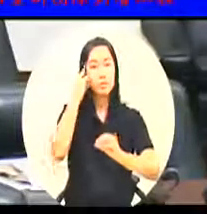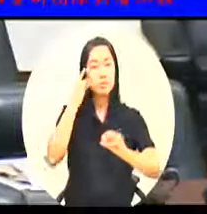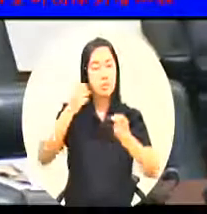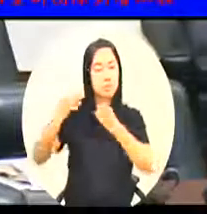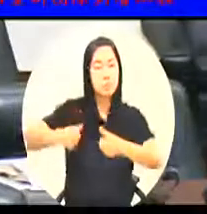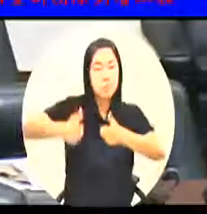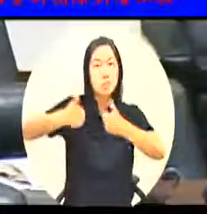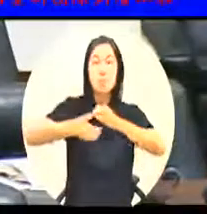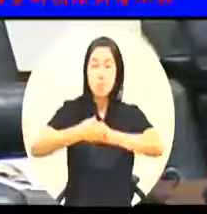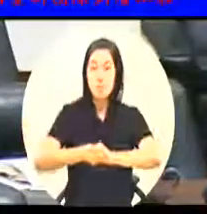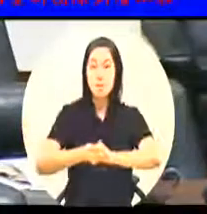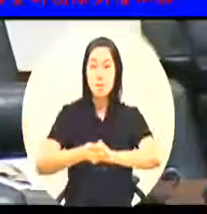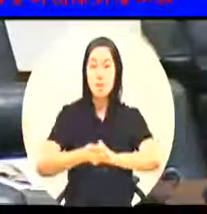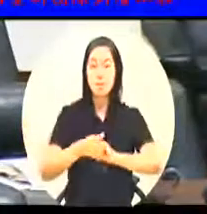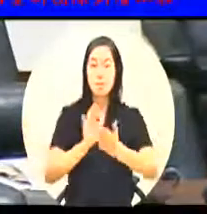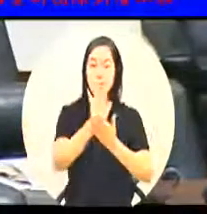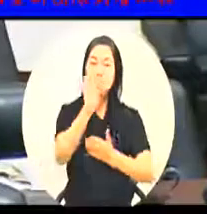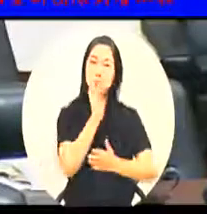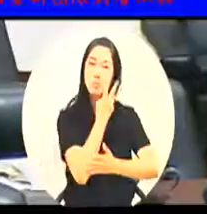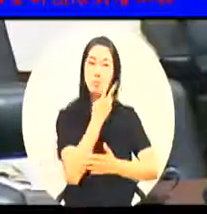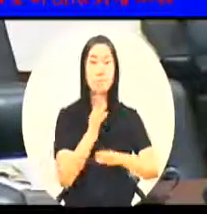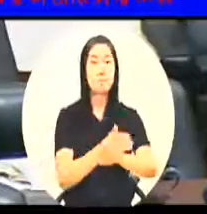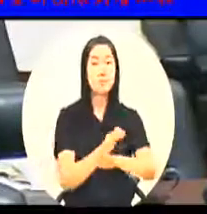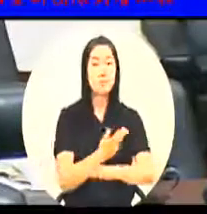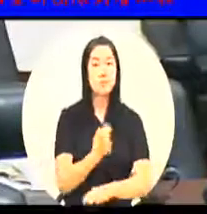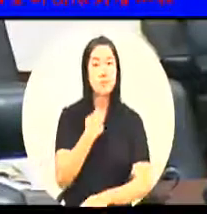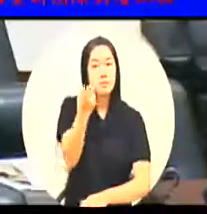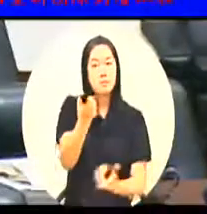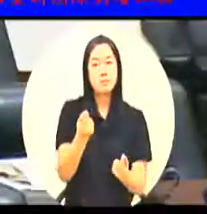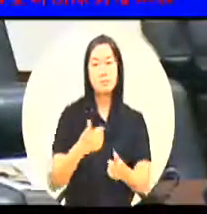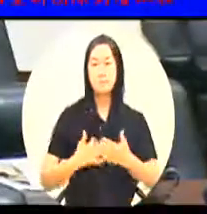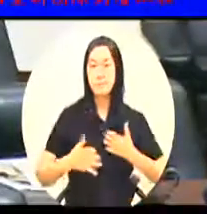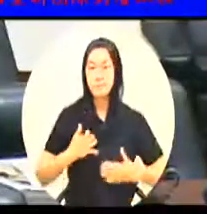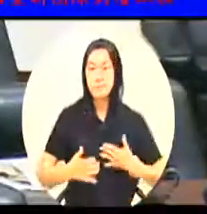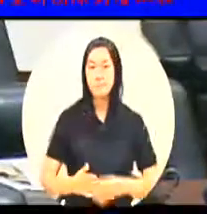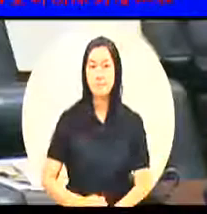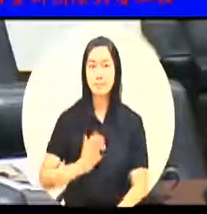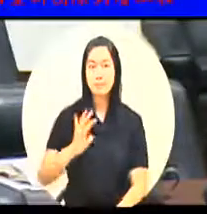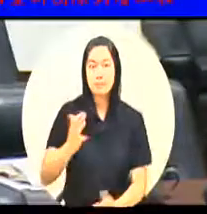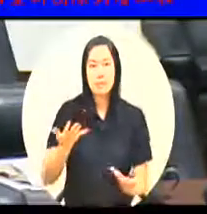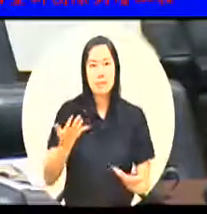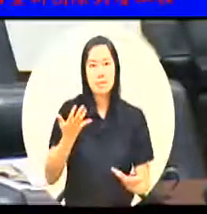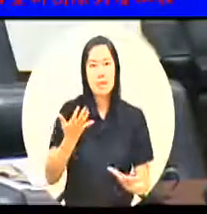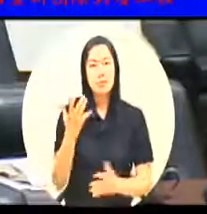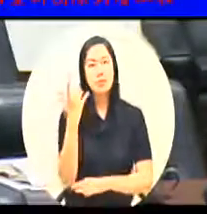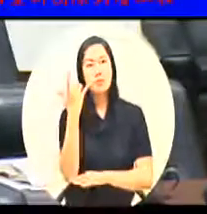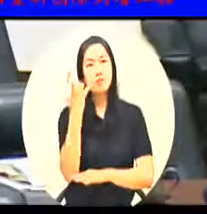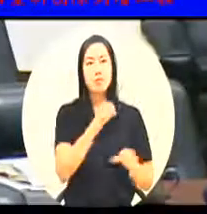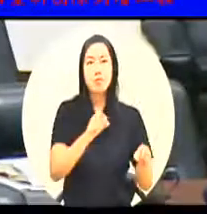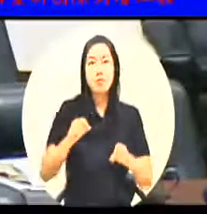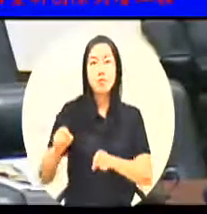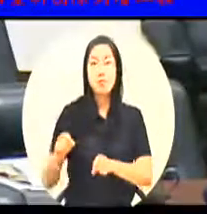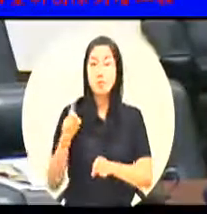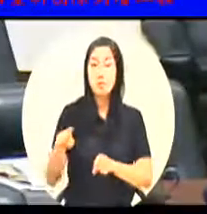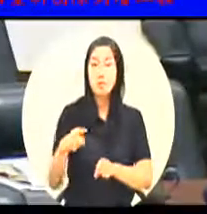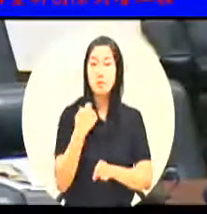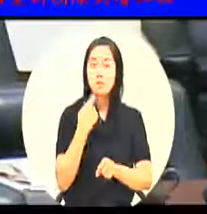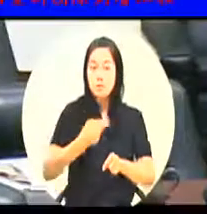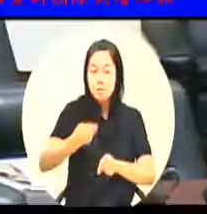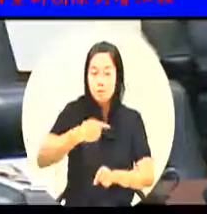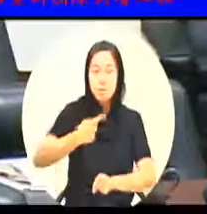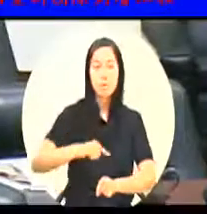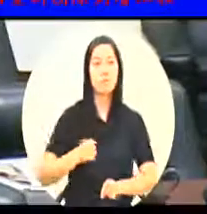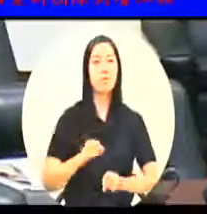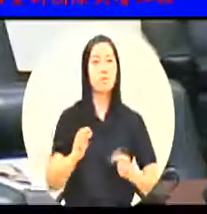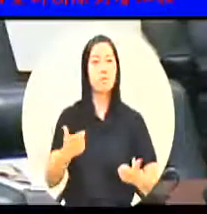应该袂跳针啊吼，啊嘛真欢喜，我嘛真欢喜，但是遐毋知要偌久吼较有吼，哎，市长，我想这个